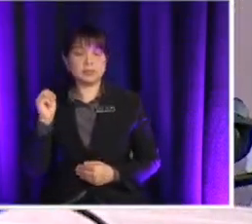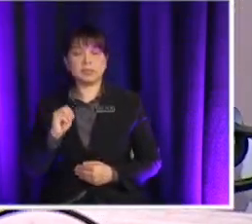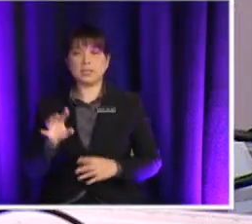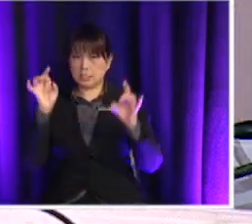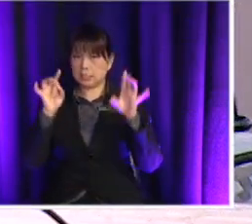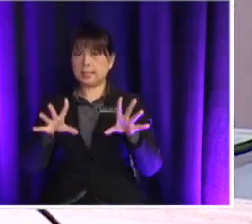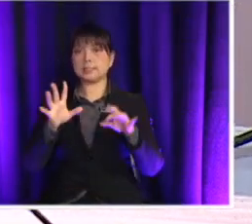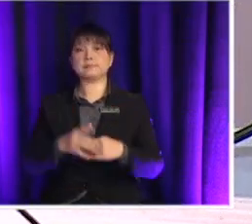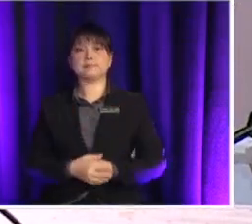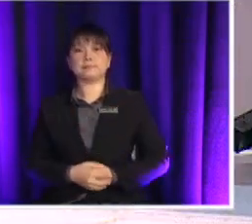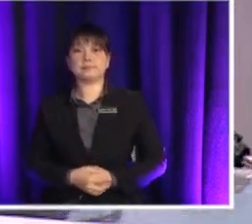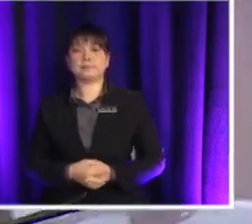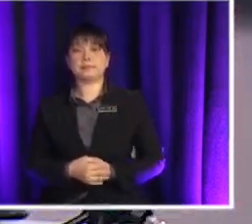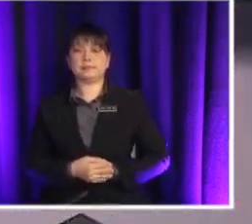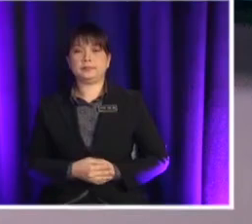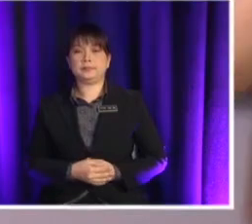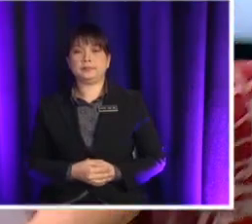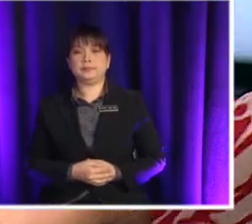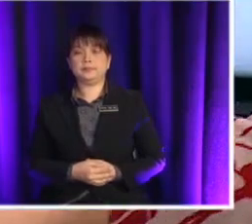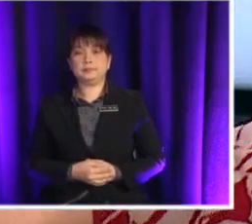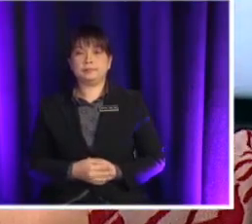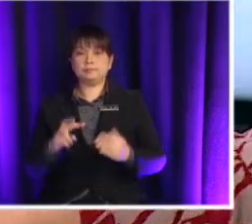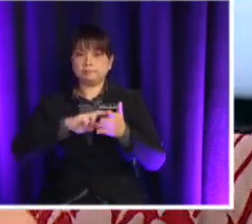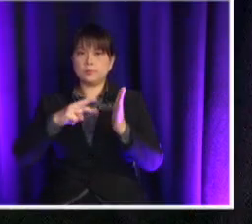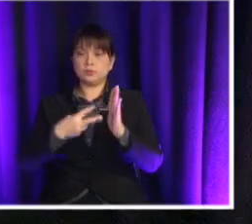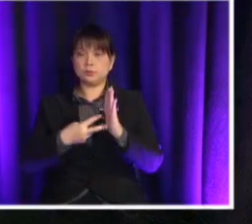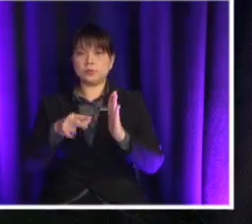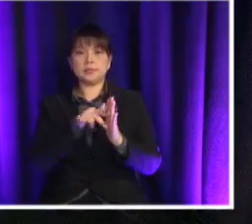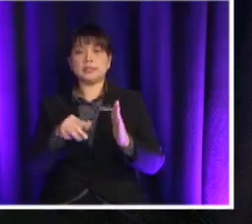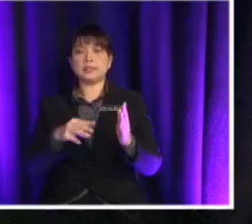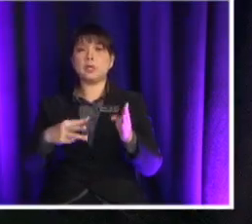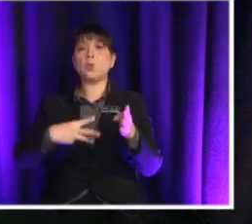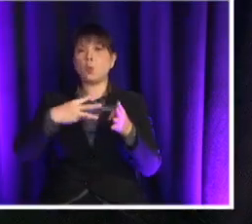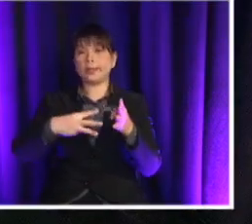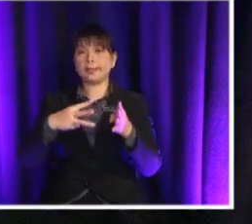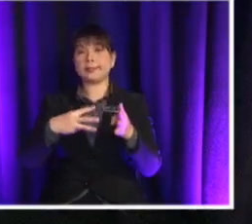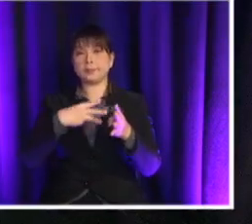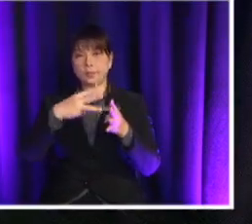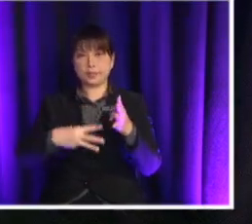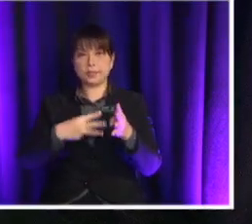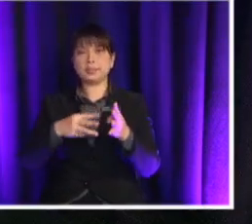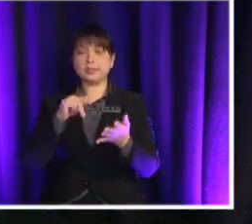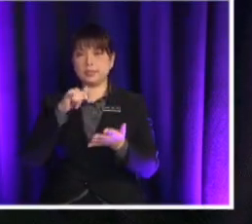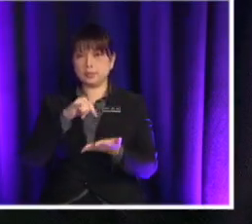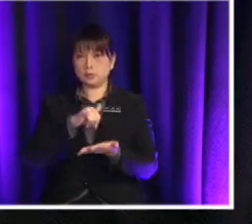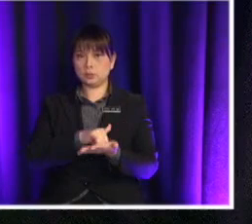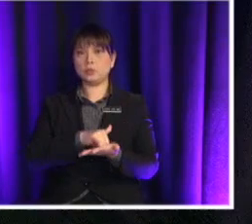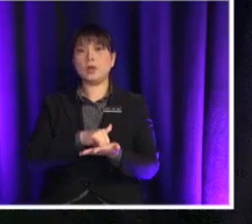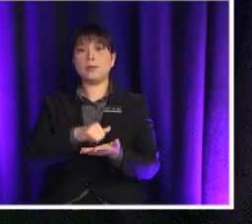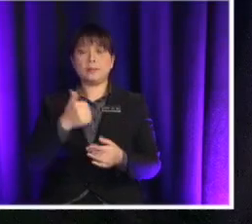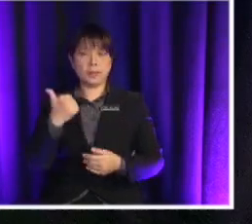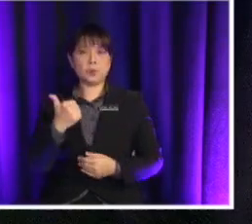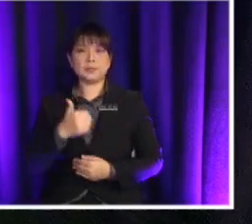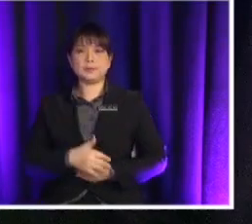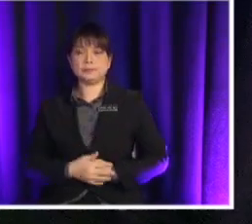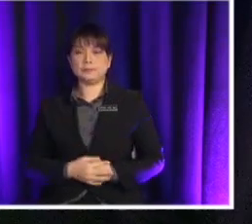cikgu. Ya, maksudnya Maknanya wayar kita bagus. bagus. Ya, Baik. dalam keadaan baik. Okey. So, yang ini untuk mudah kita sambungkan